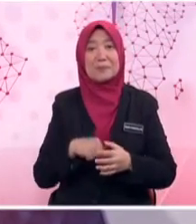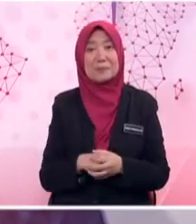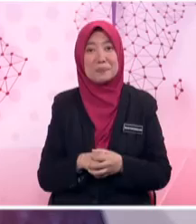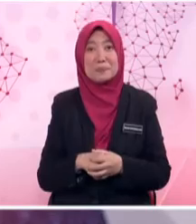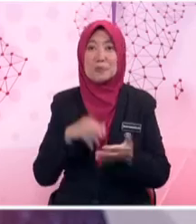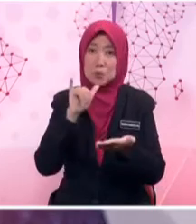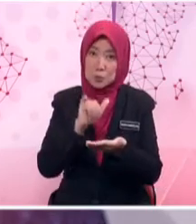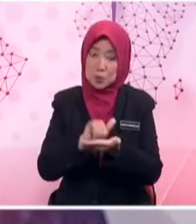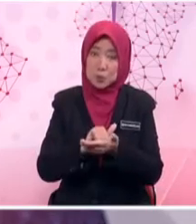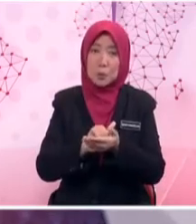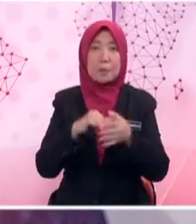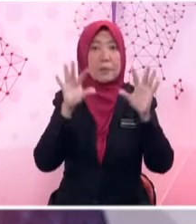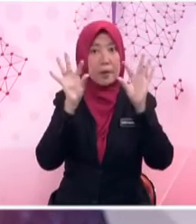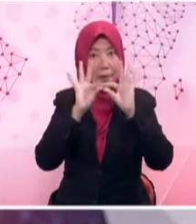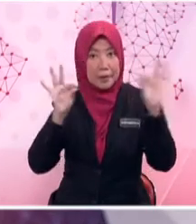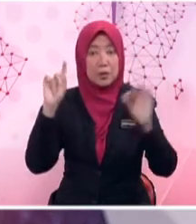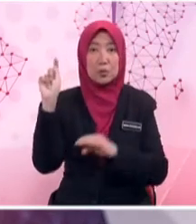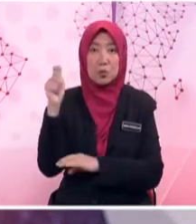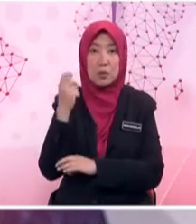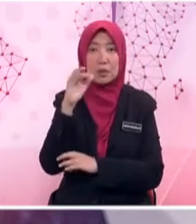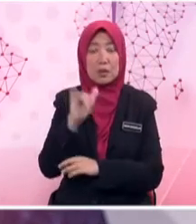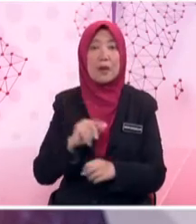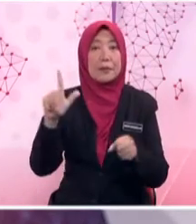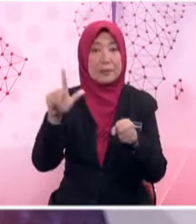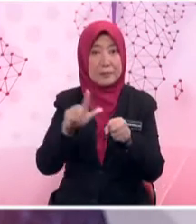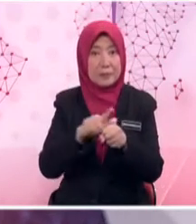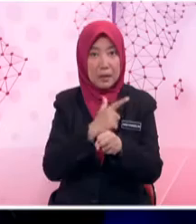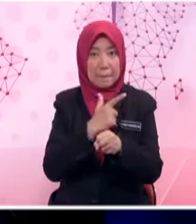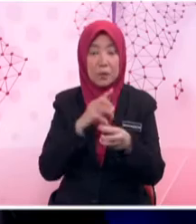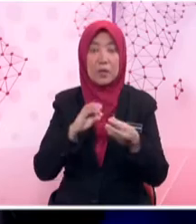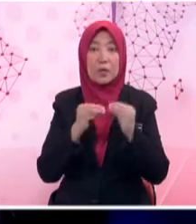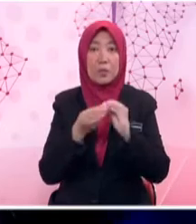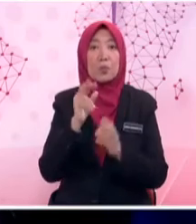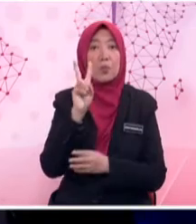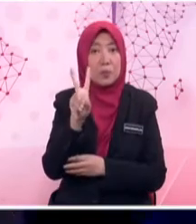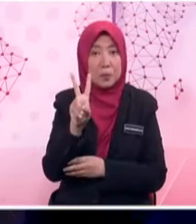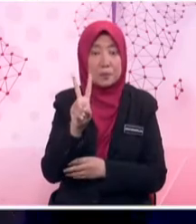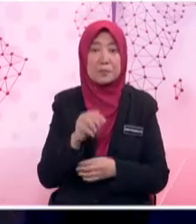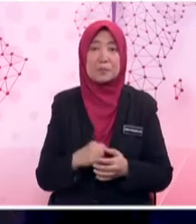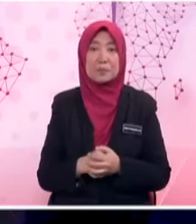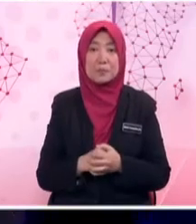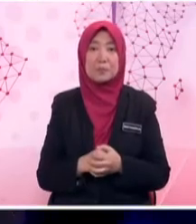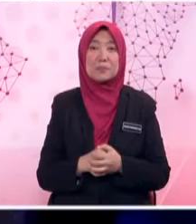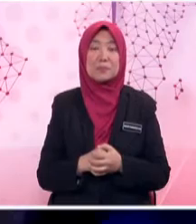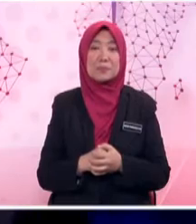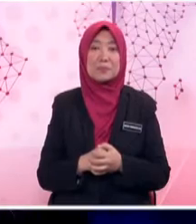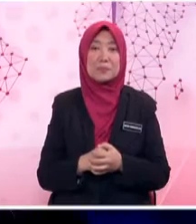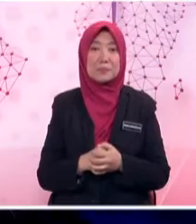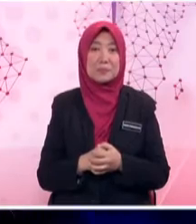ayat tunggal yang lengkap. Okey, okay. Rina cuba pula buat yang nombor dua ni. Okey, boleh cikgu. Okay. Saya baca dulu